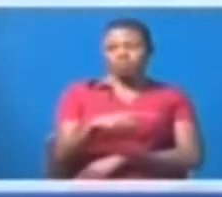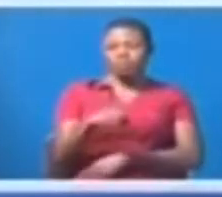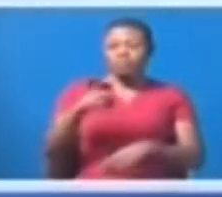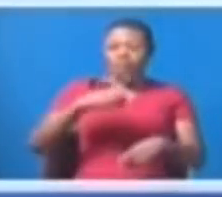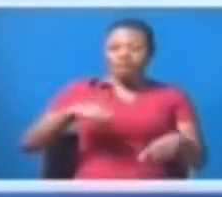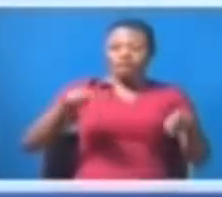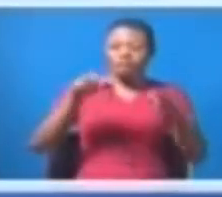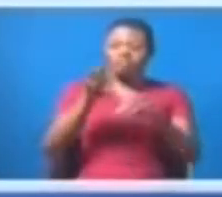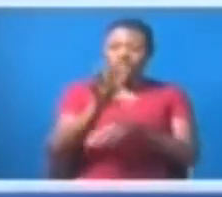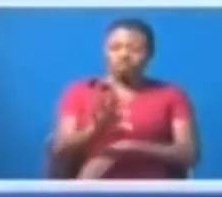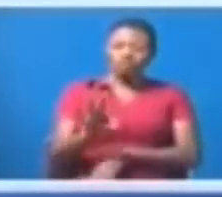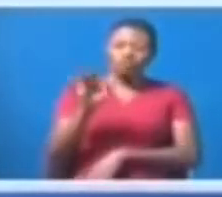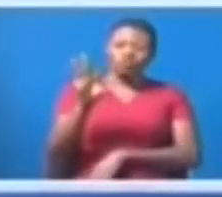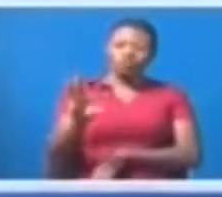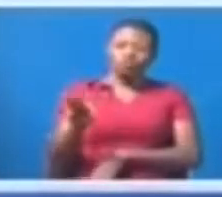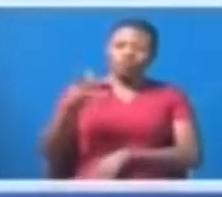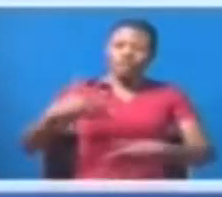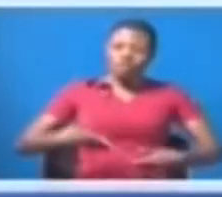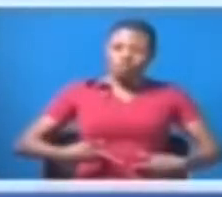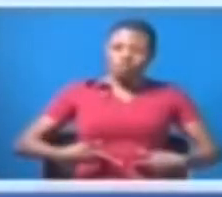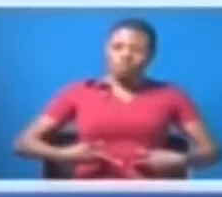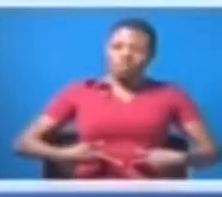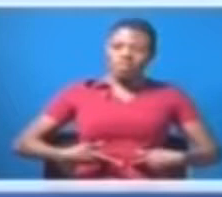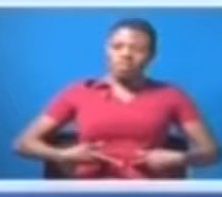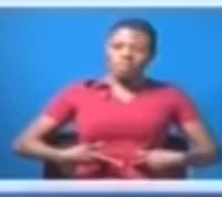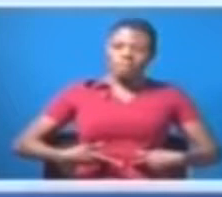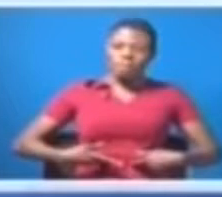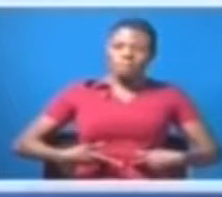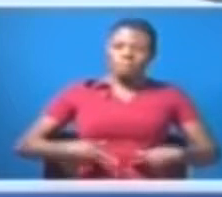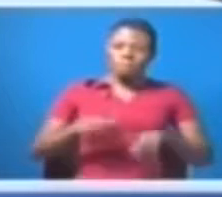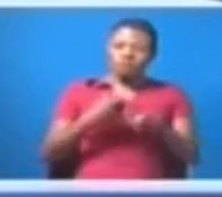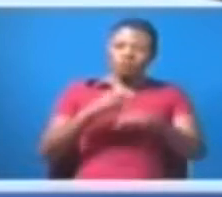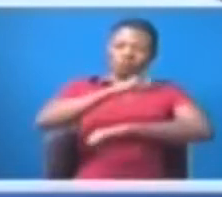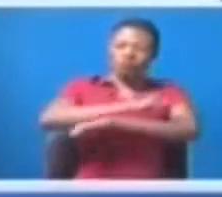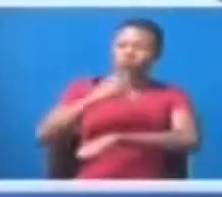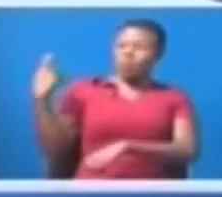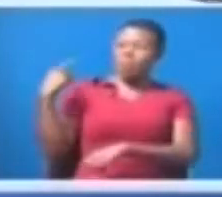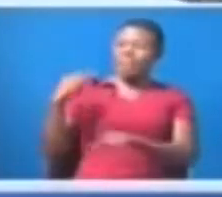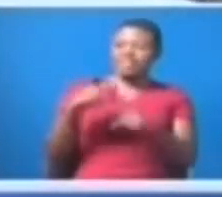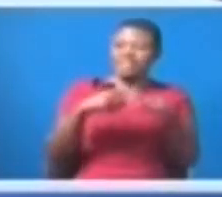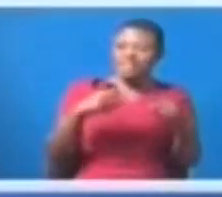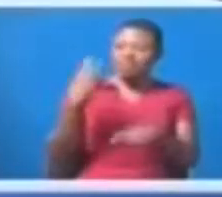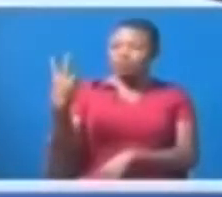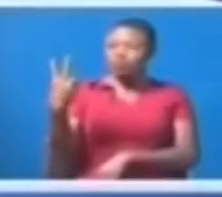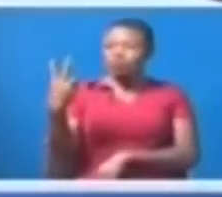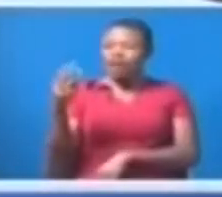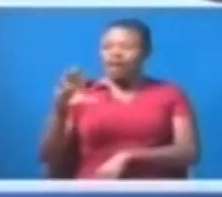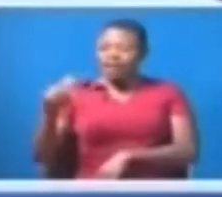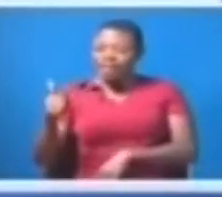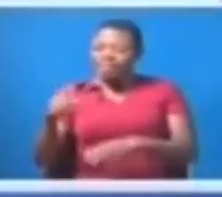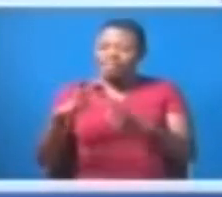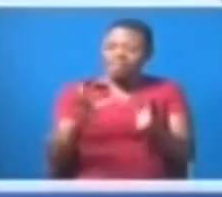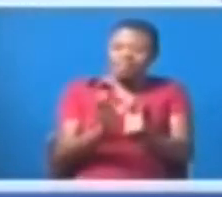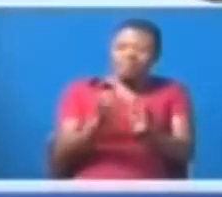Tulichagua vijana ambao wametoka shule last year wawili, na kuna wale walikuwa kwa vilabu ambao hawajakanyaga